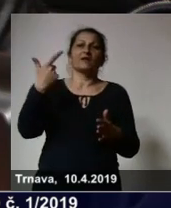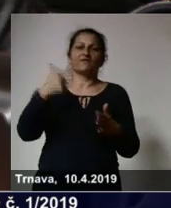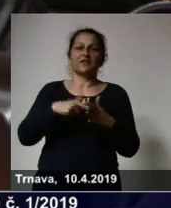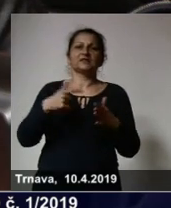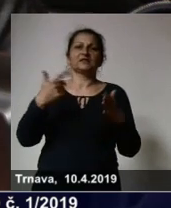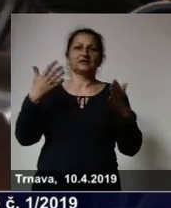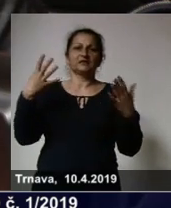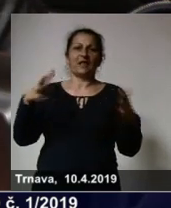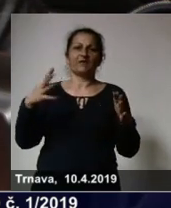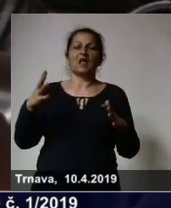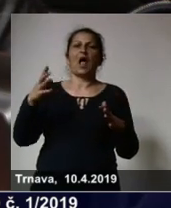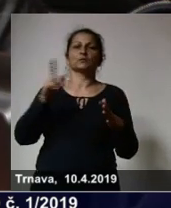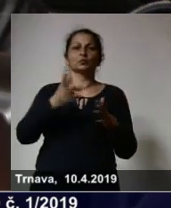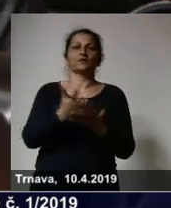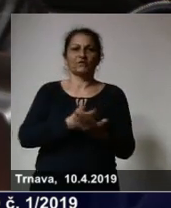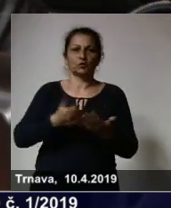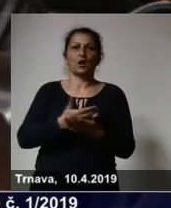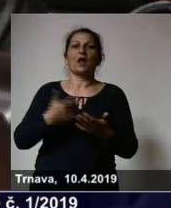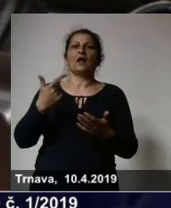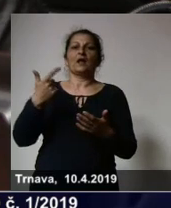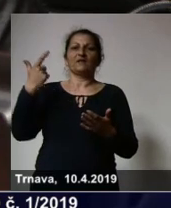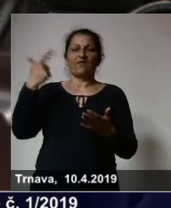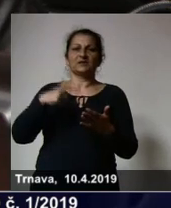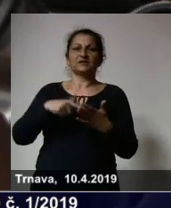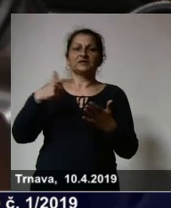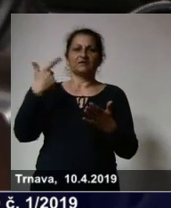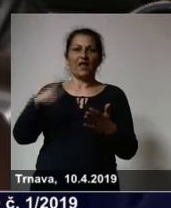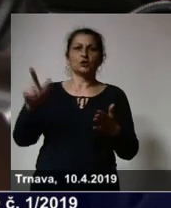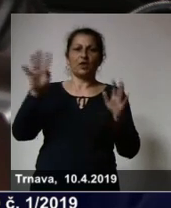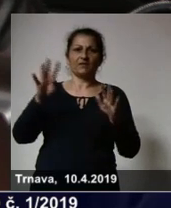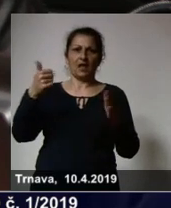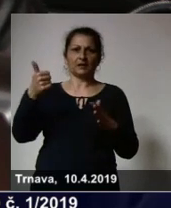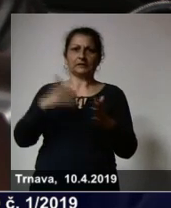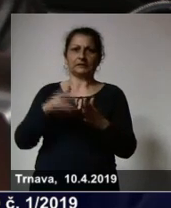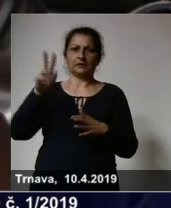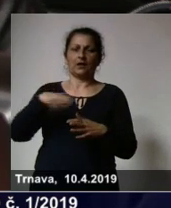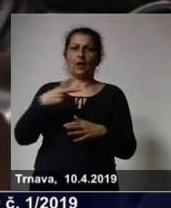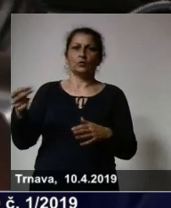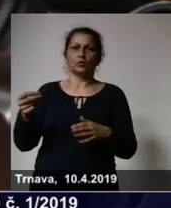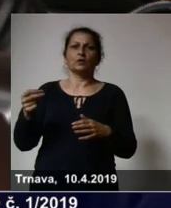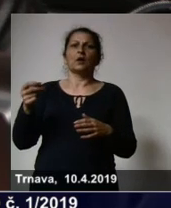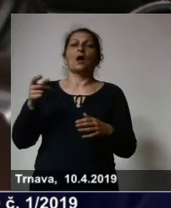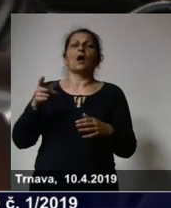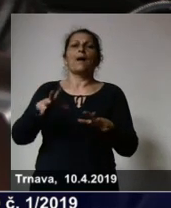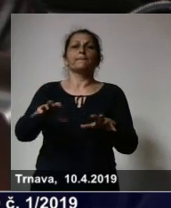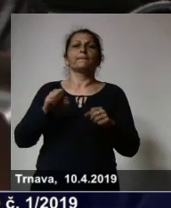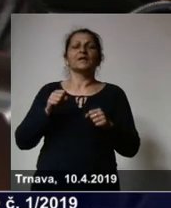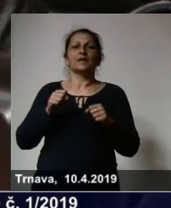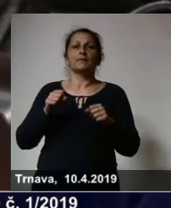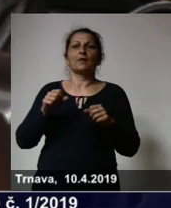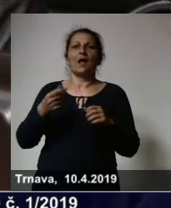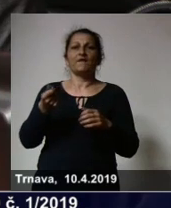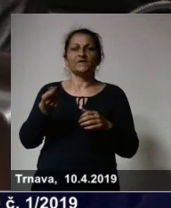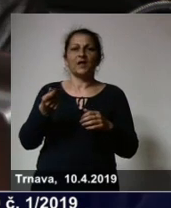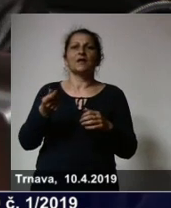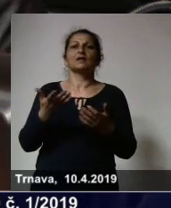31.3.2019 vo výške 291 296 eur. Zapojenie daňových príjmov do príjmovej časti za účelom doplnenia